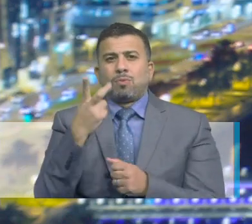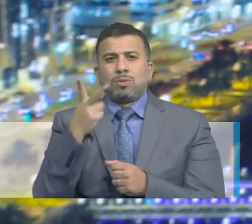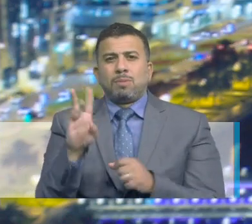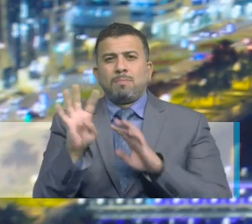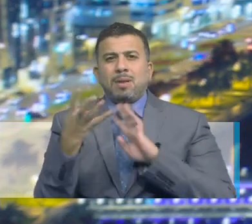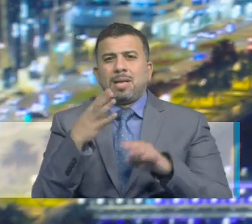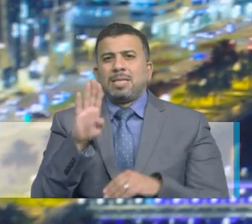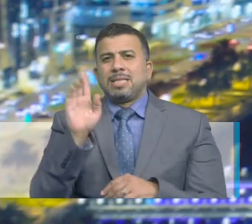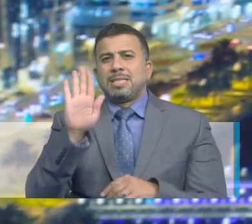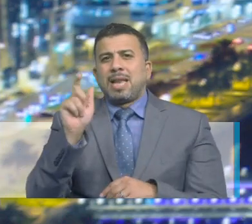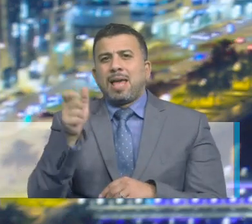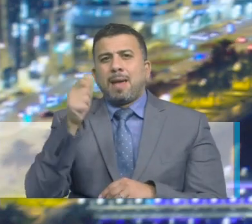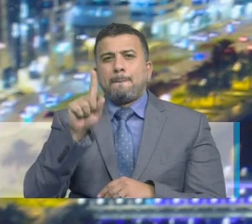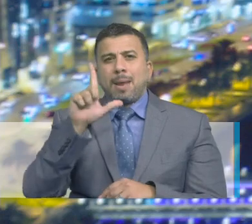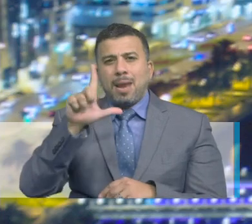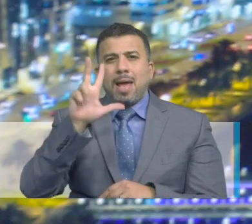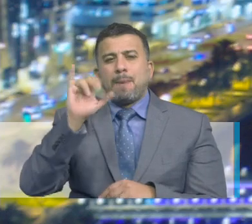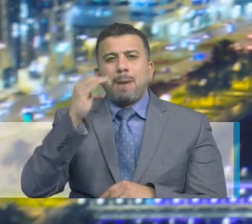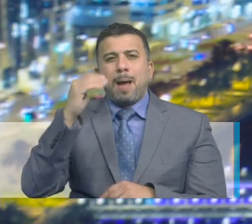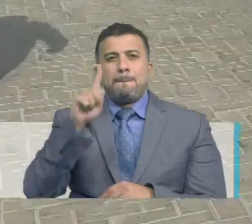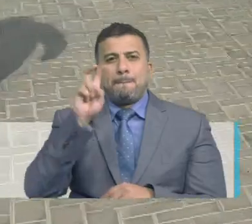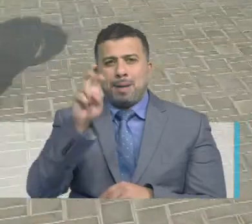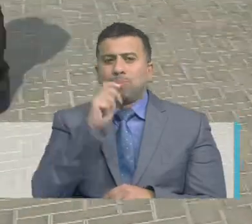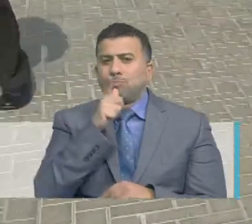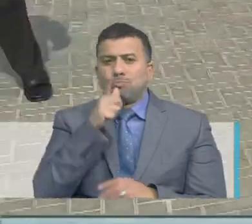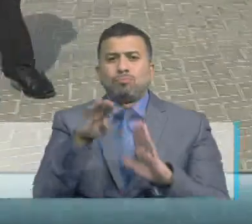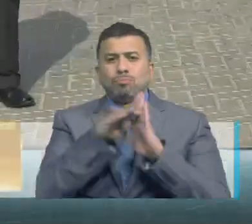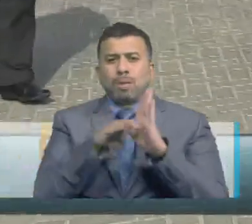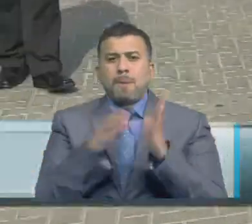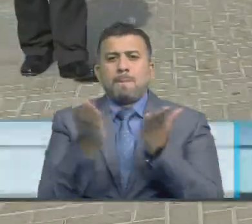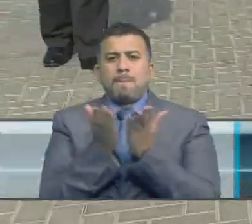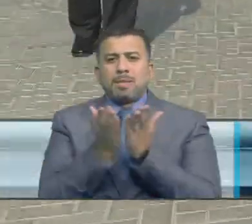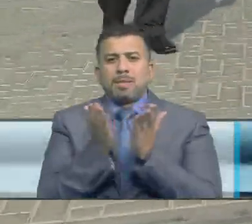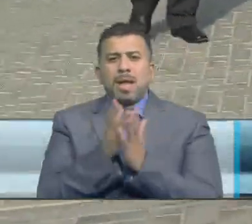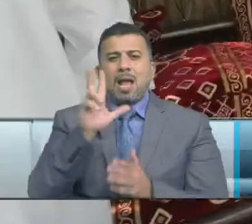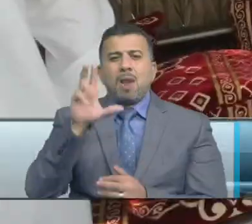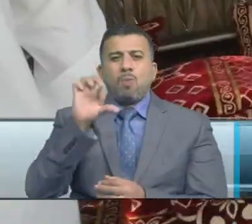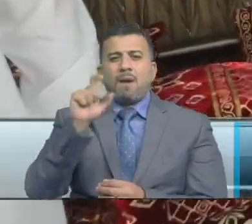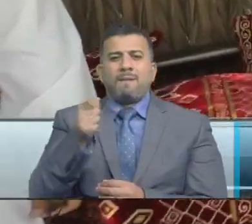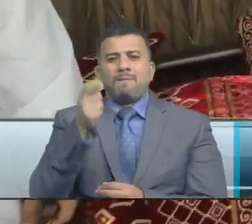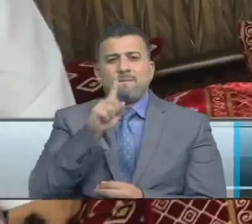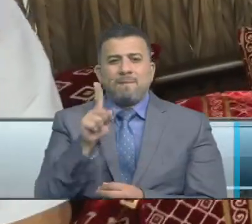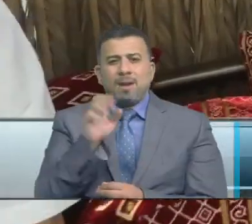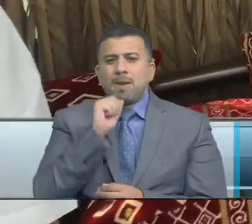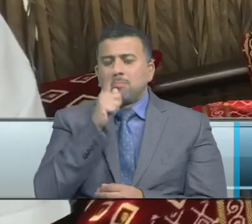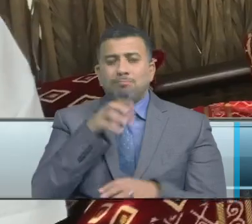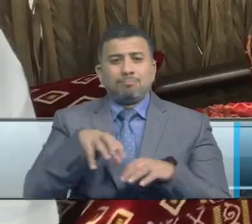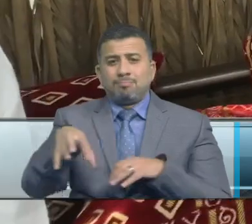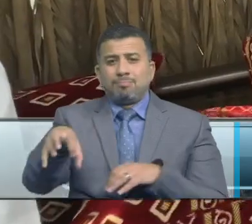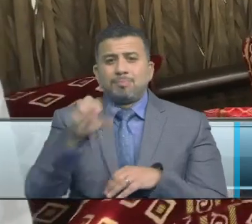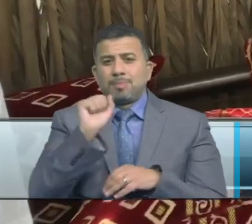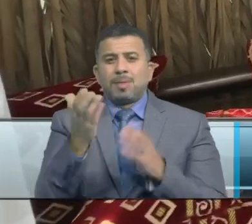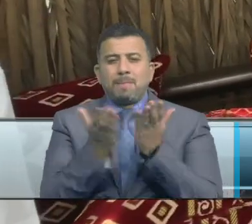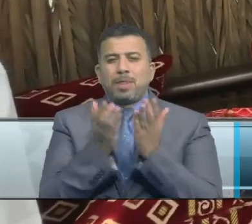والعشرين من مهرجان سنابل المحبه الذي تنظمه مدرسه الوفاء لتنميه القدرات التابعه